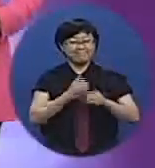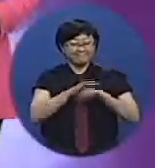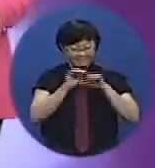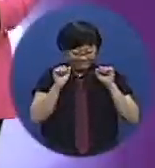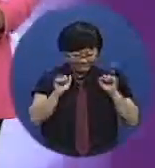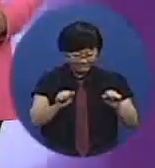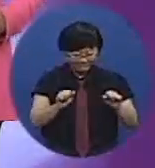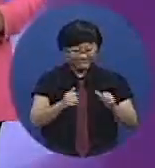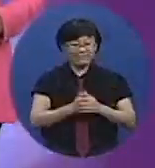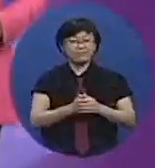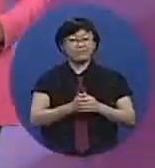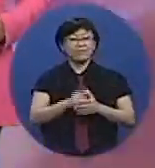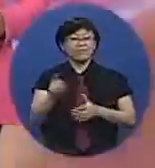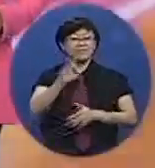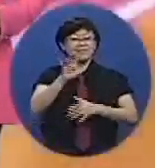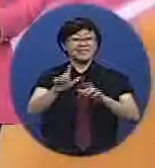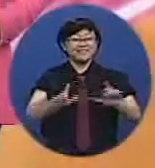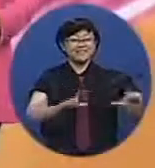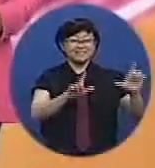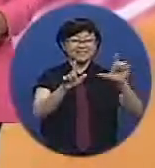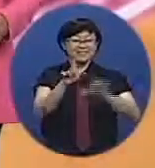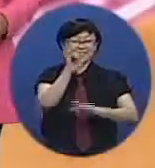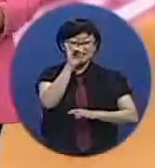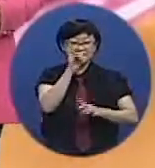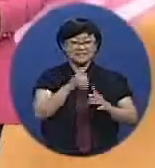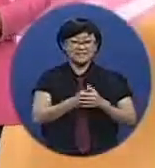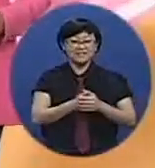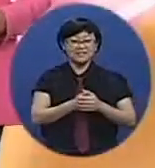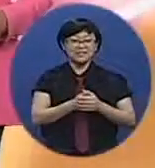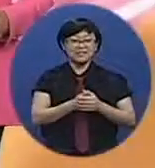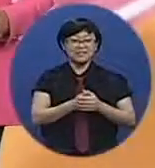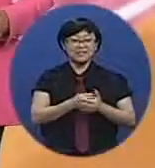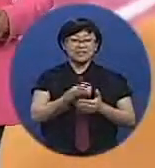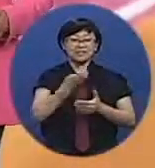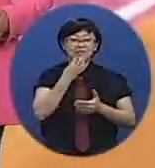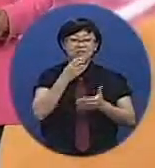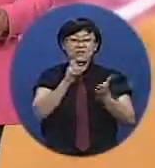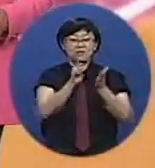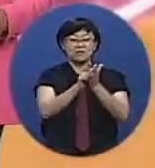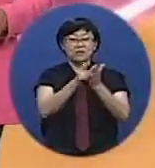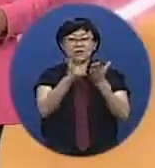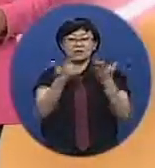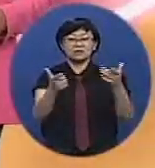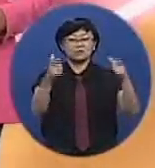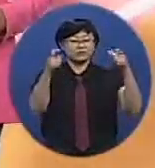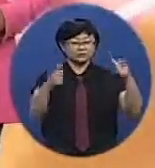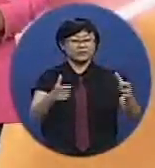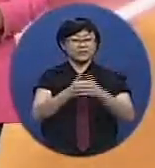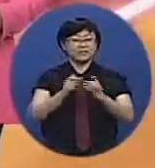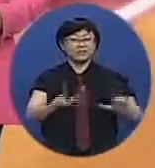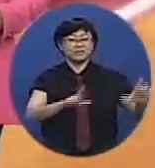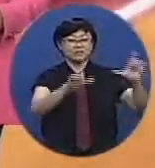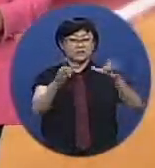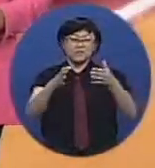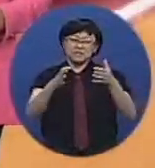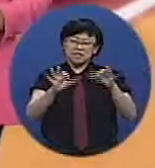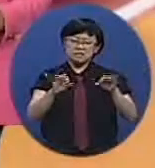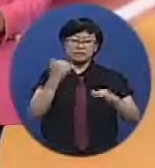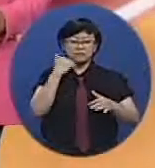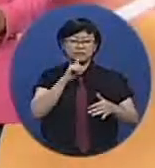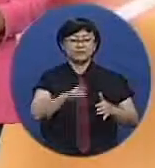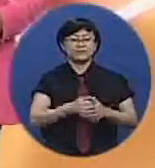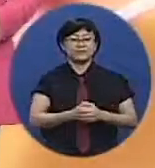안녕하세요. 네네. 어디 사시는 네. 누구십니까? 서울 강서구에 사는 저 김인환이라고 합니다. 예. 아유. 어떤